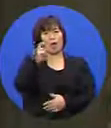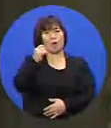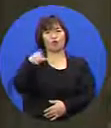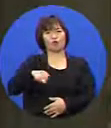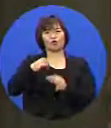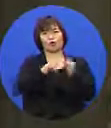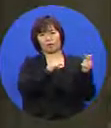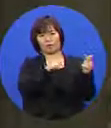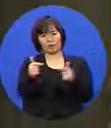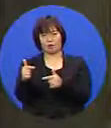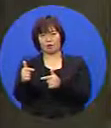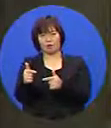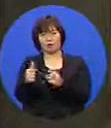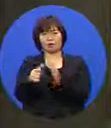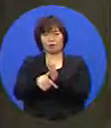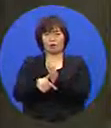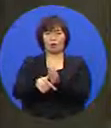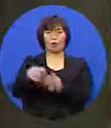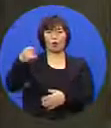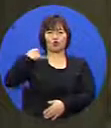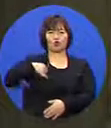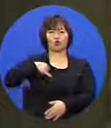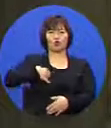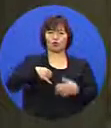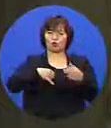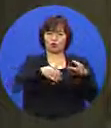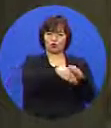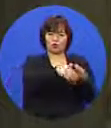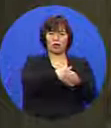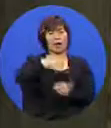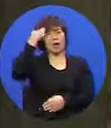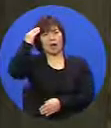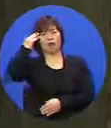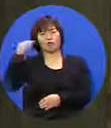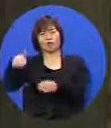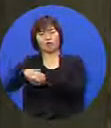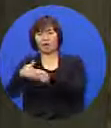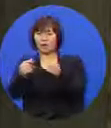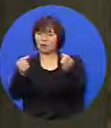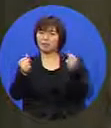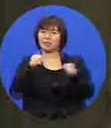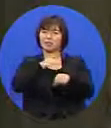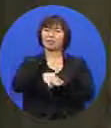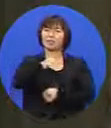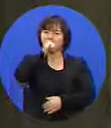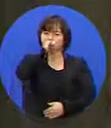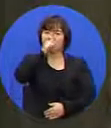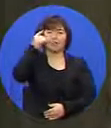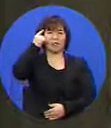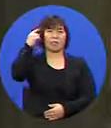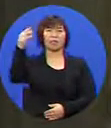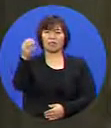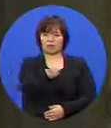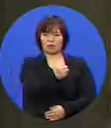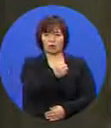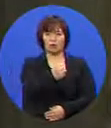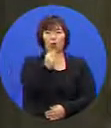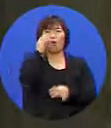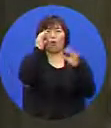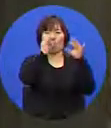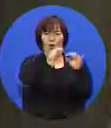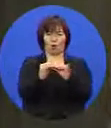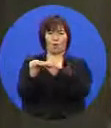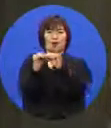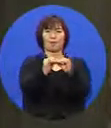중국인들도 중국 문화와 한국 문화가 이렇게 동질성이 있구나, 이런 공감을